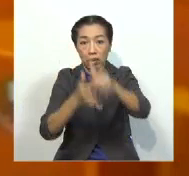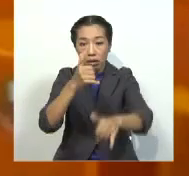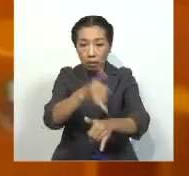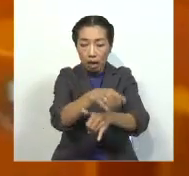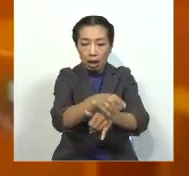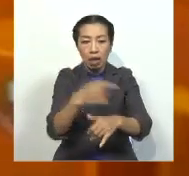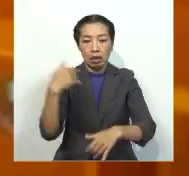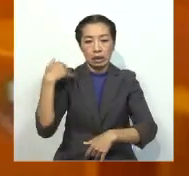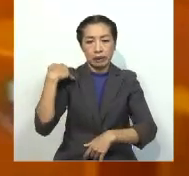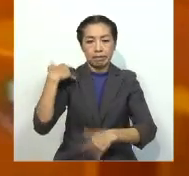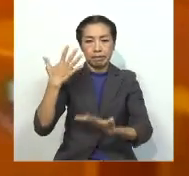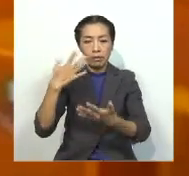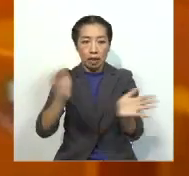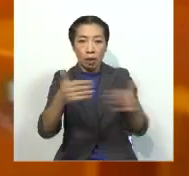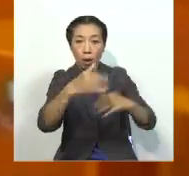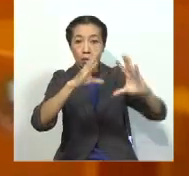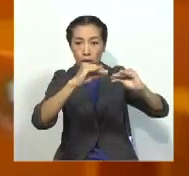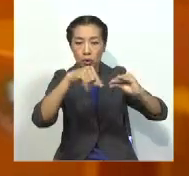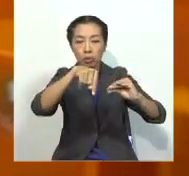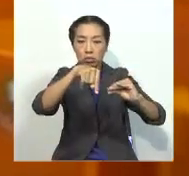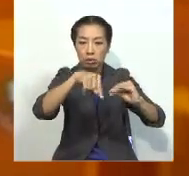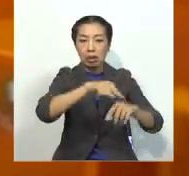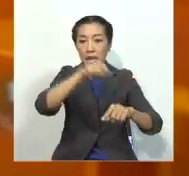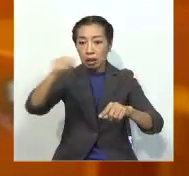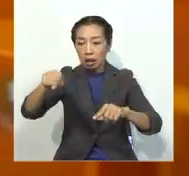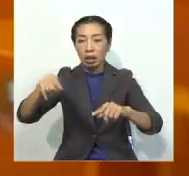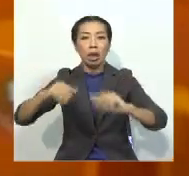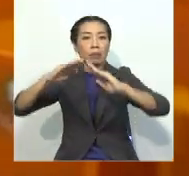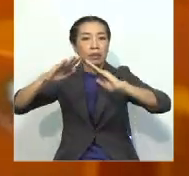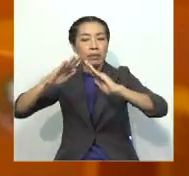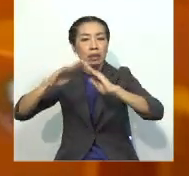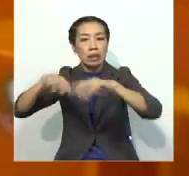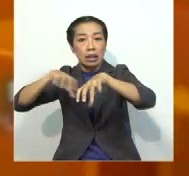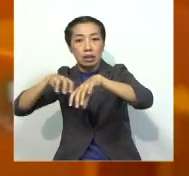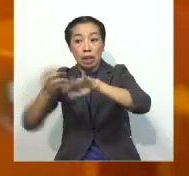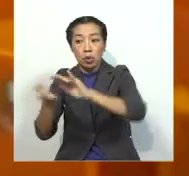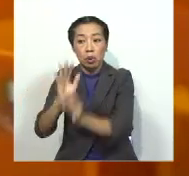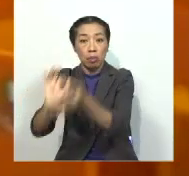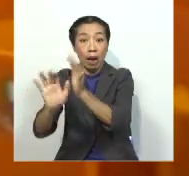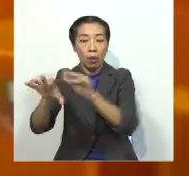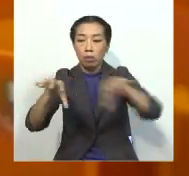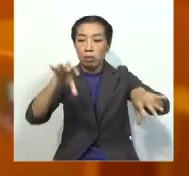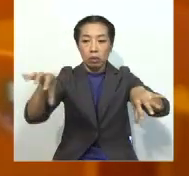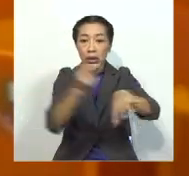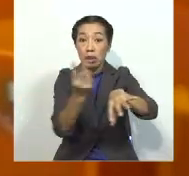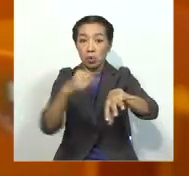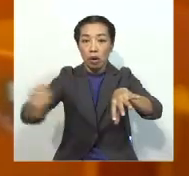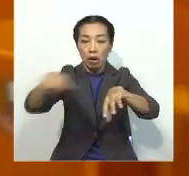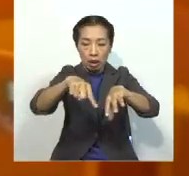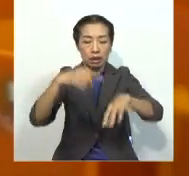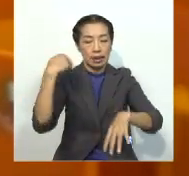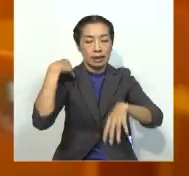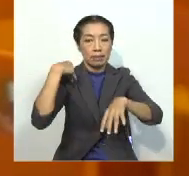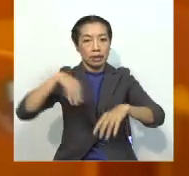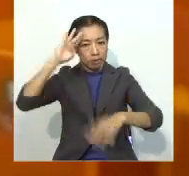ทั้งสองที่ทั้งบริเวณหอการจนาพิเศษและบริเวณพุทธมณฑลนี้จะมีการจัดถวายพระราชทานเพลิงศพในวันสุดท้าย